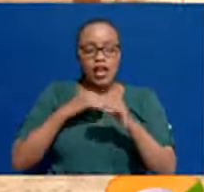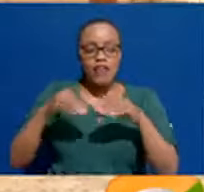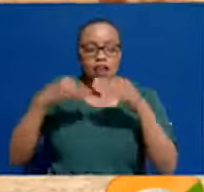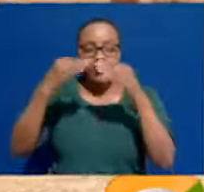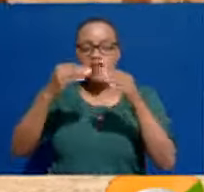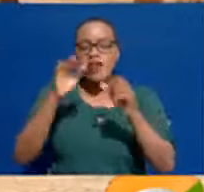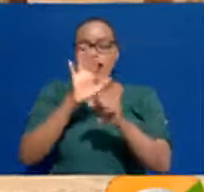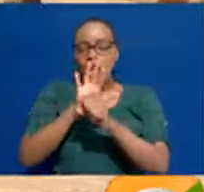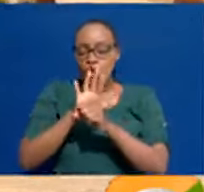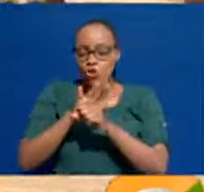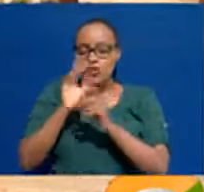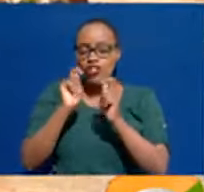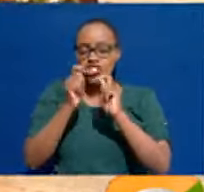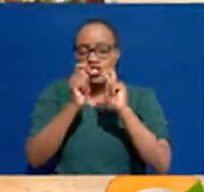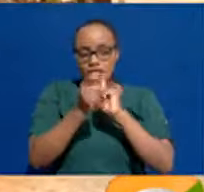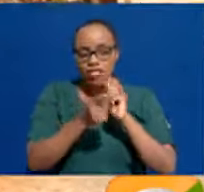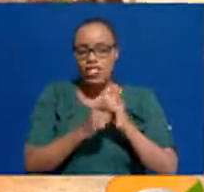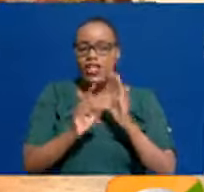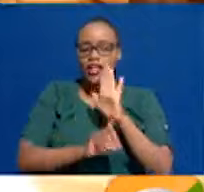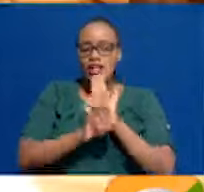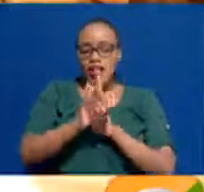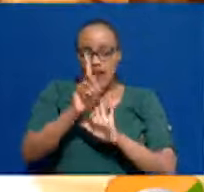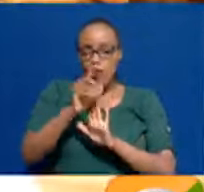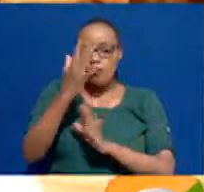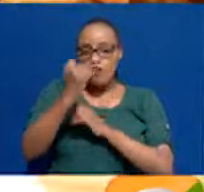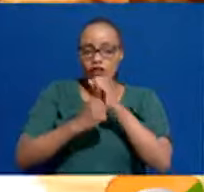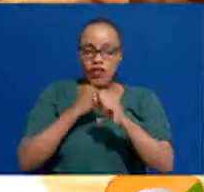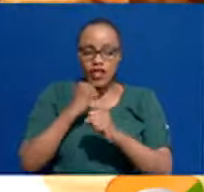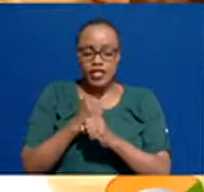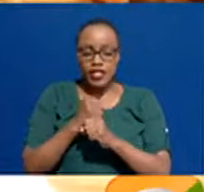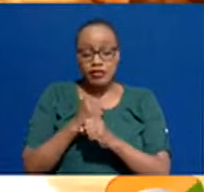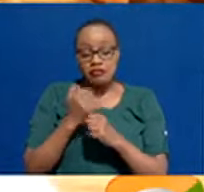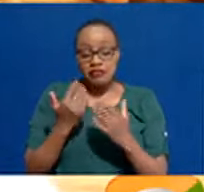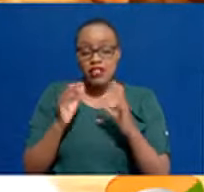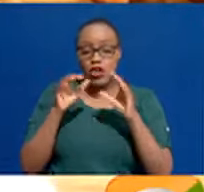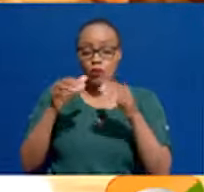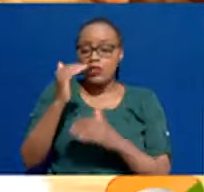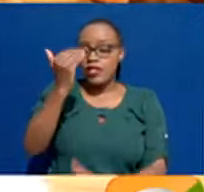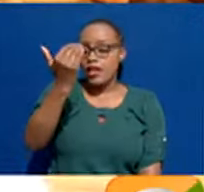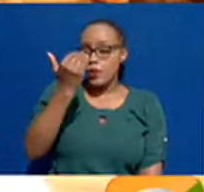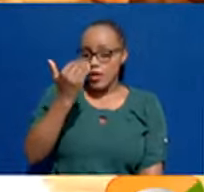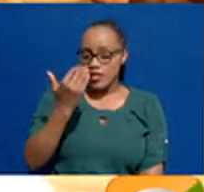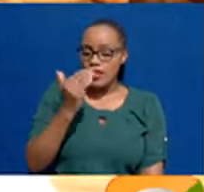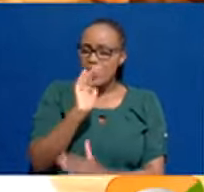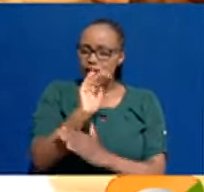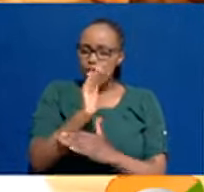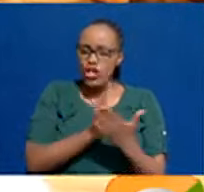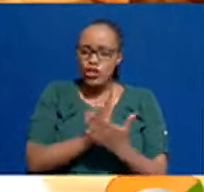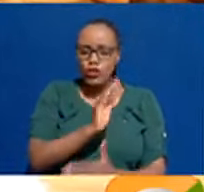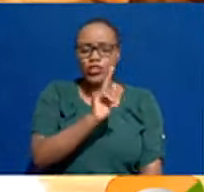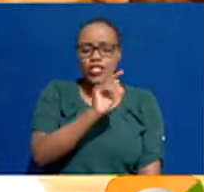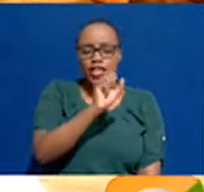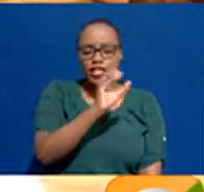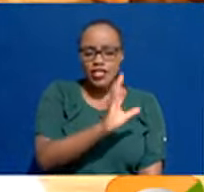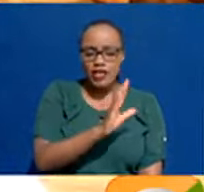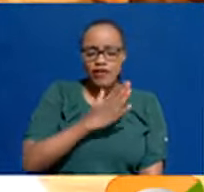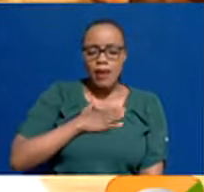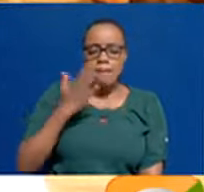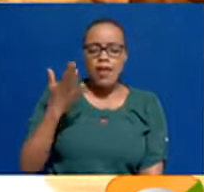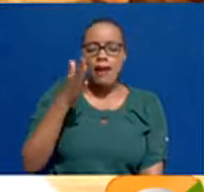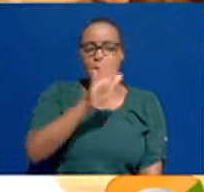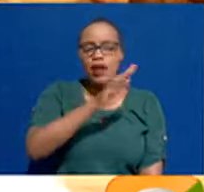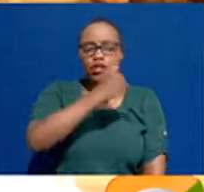mabadiliko kwa miaka mitano amekuwa mwalimu mkuu. The community requested through the Teacher Service Commission that I come